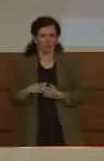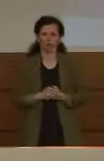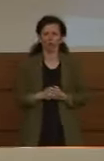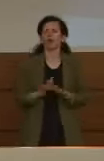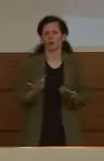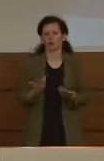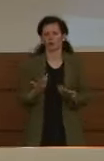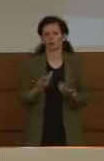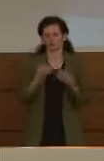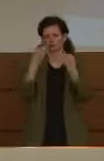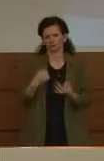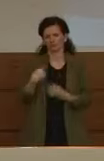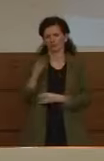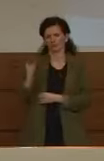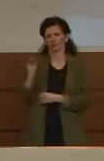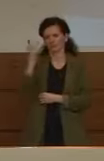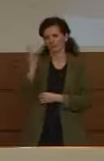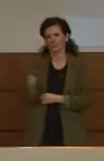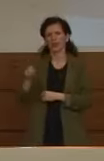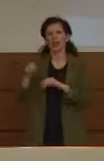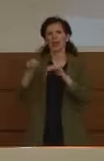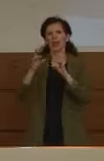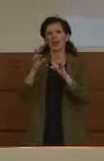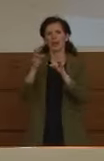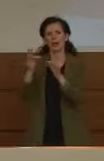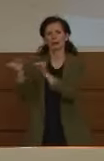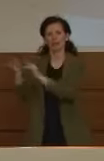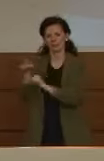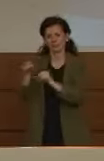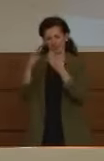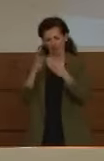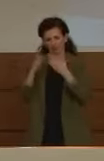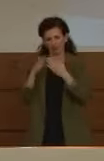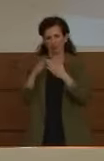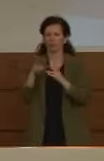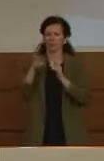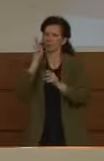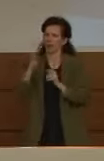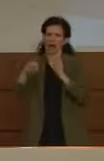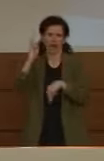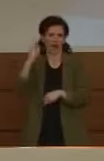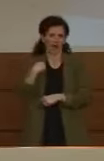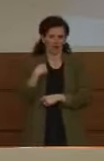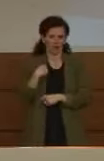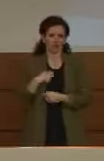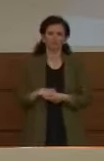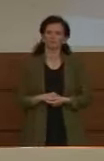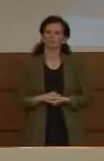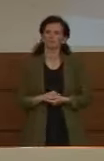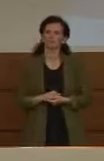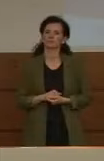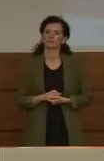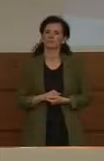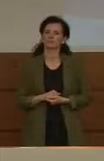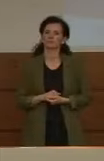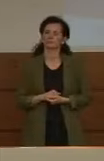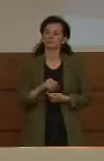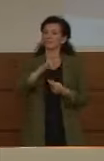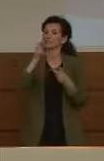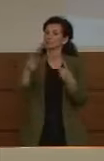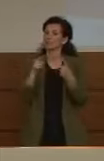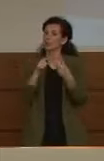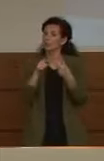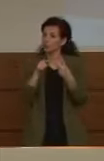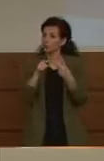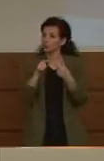all'epidemiologia che sono certamente più bravi di me per quanto riguarda la seconda si è dimenticato in un altra patologia